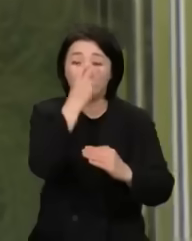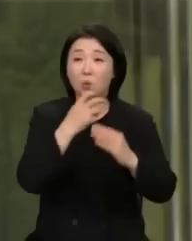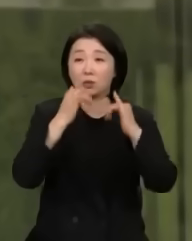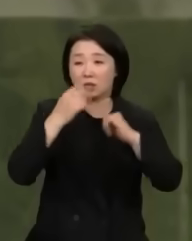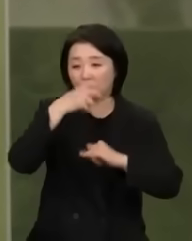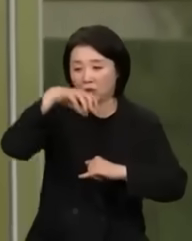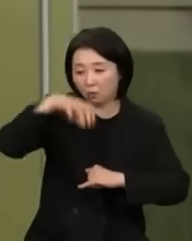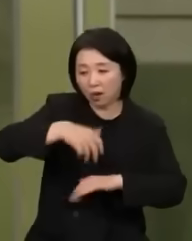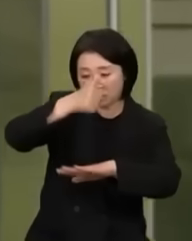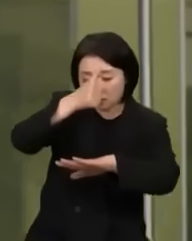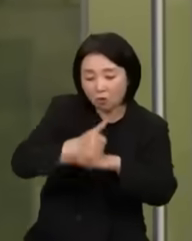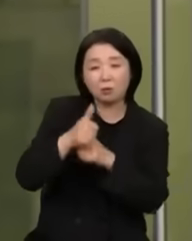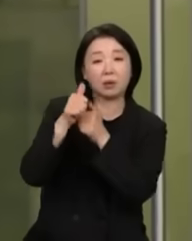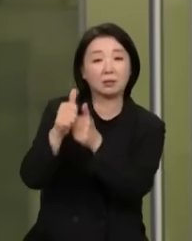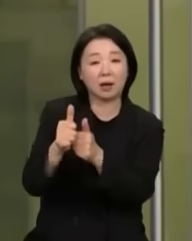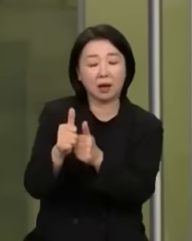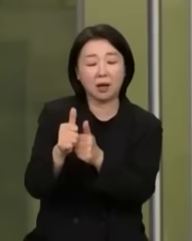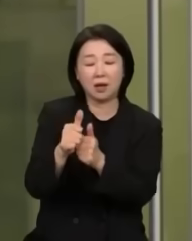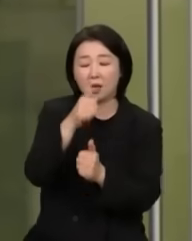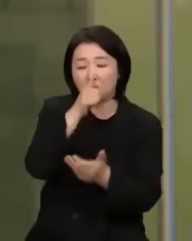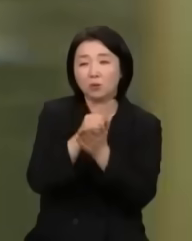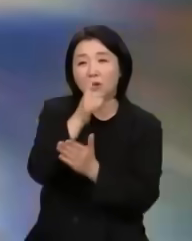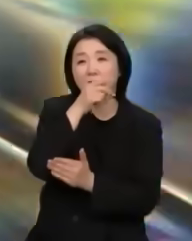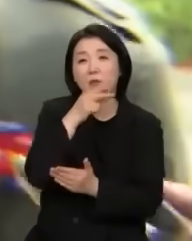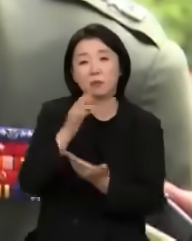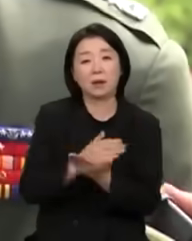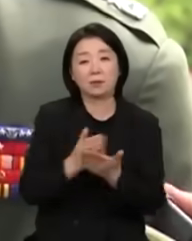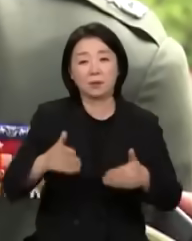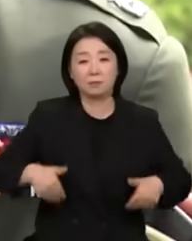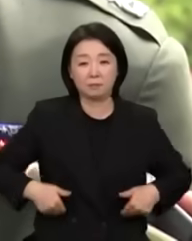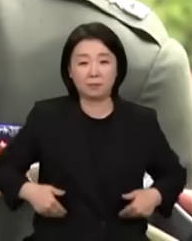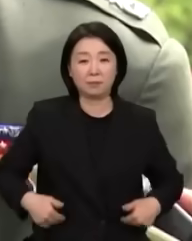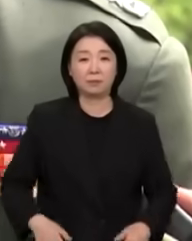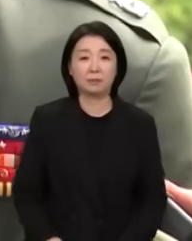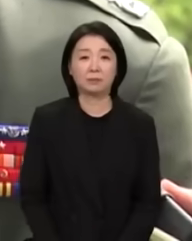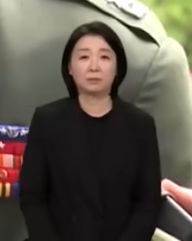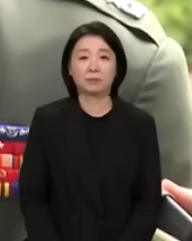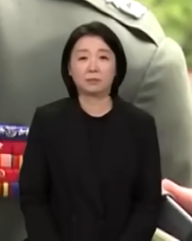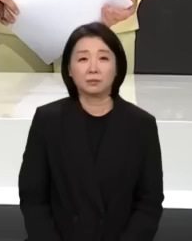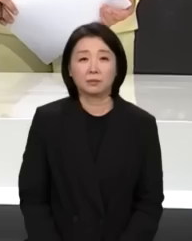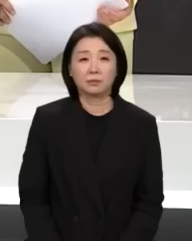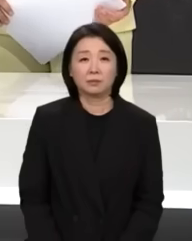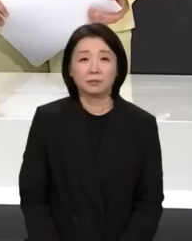고위공직자범죄수사처의 수사 결과에 따라 가려질 것으로 보입니다. JTBC 유선입니다.